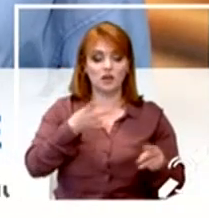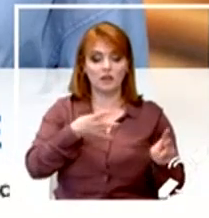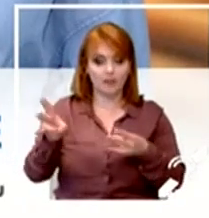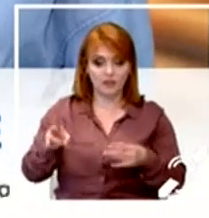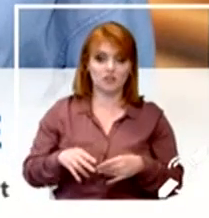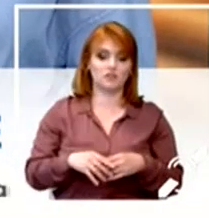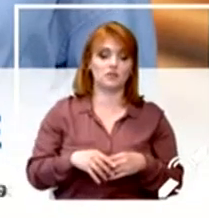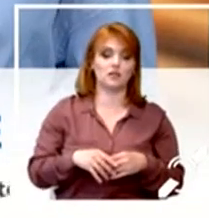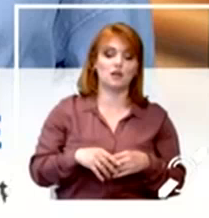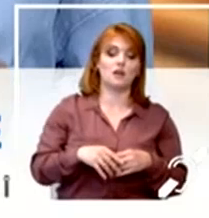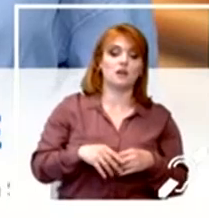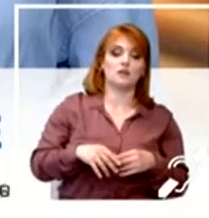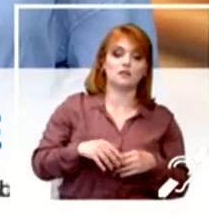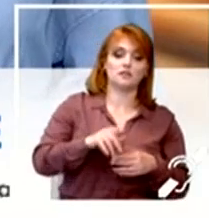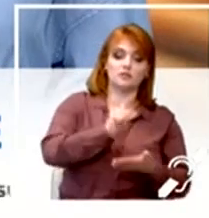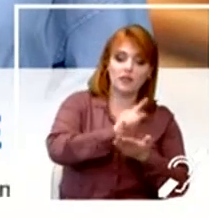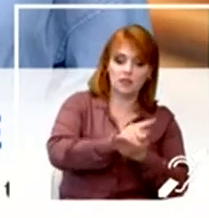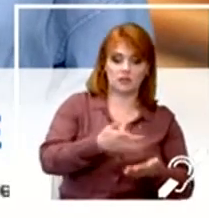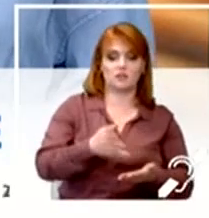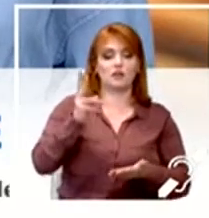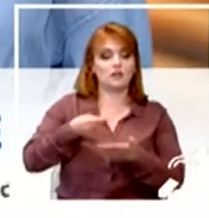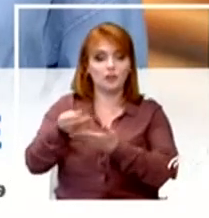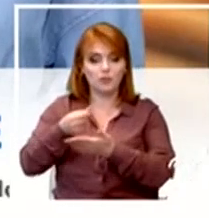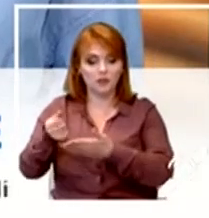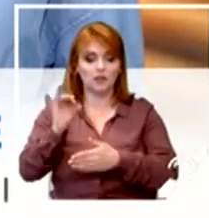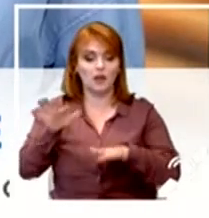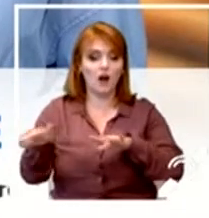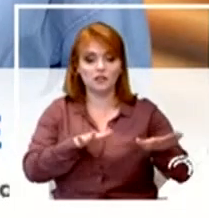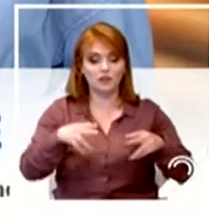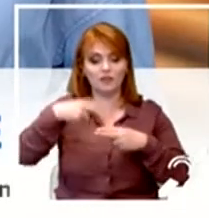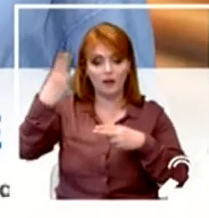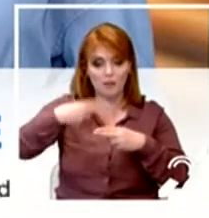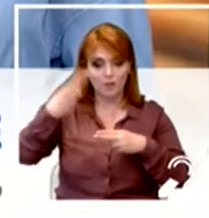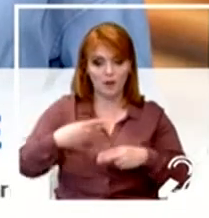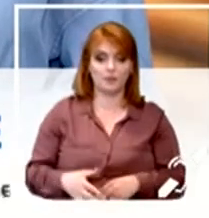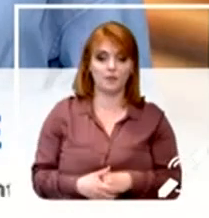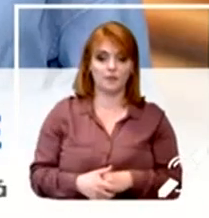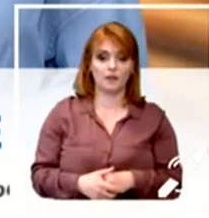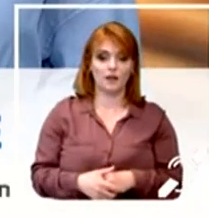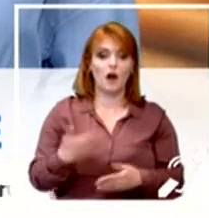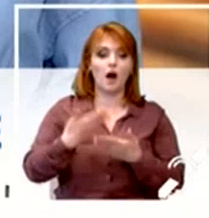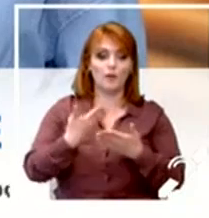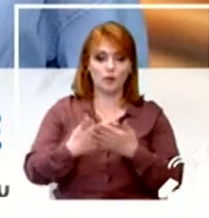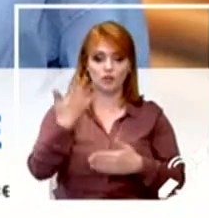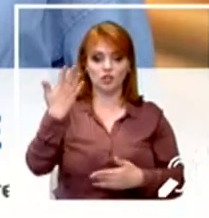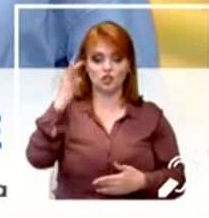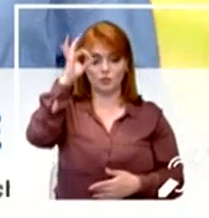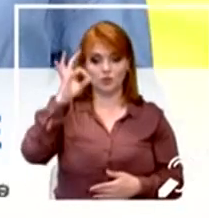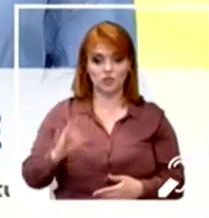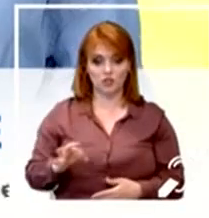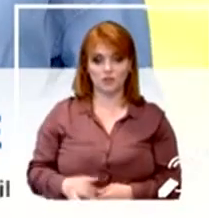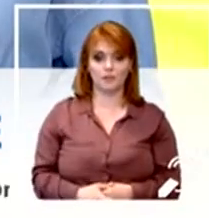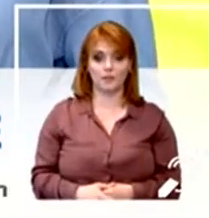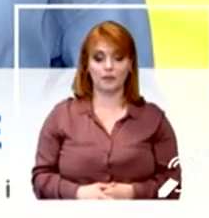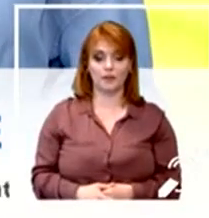de întreprinzător, fiscalitatea, activitatea vamală și valorile mobiliare, adică aproape 5%.